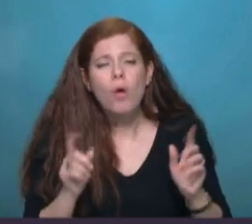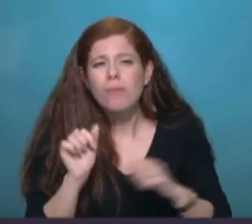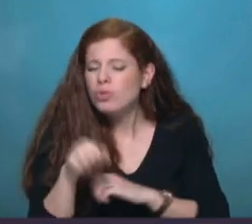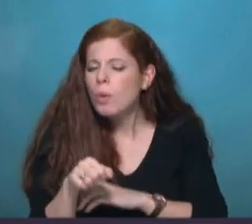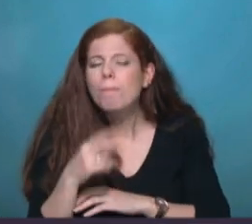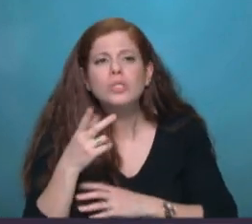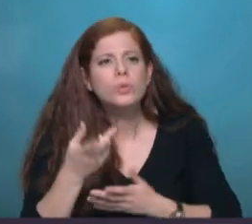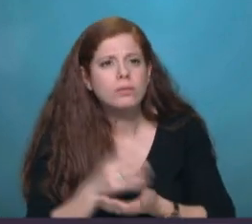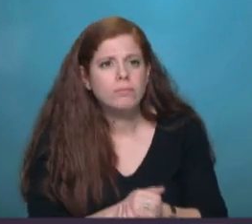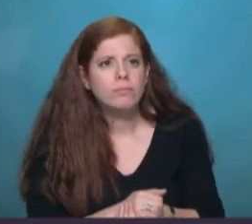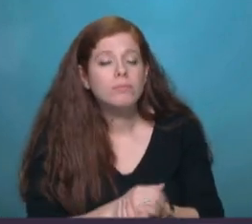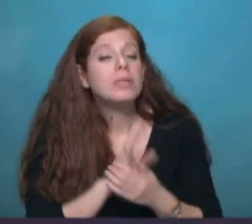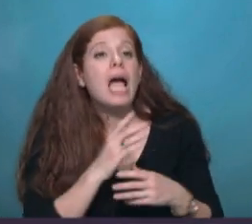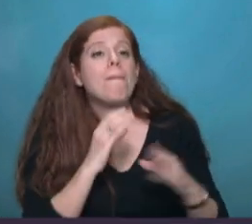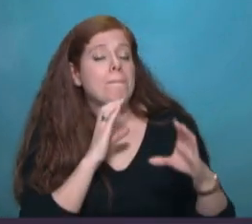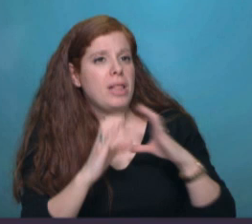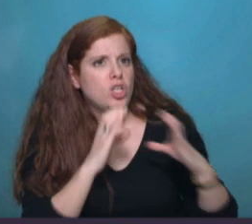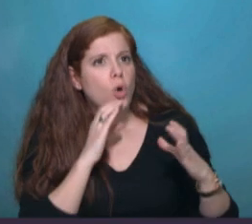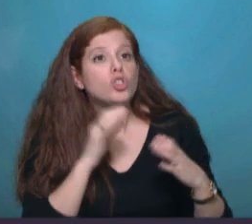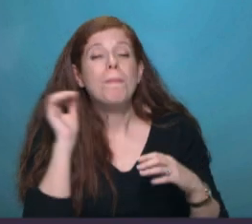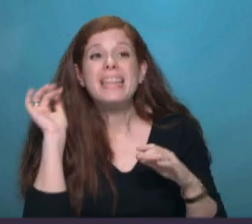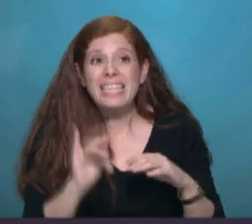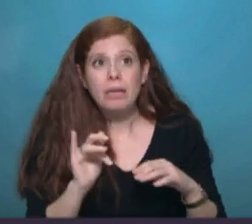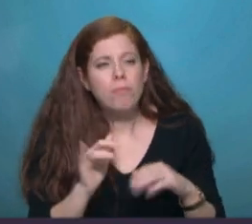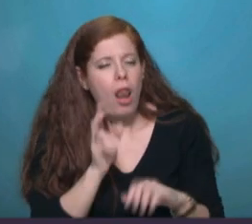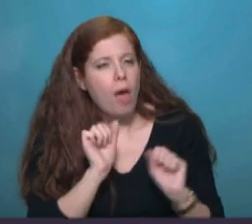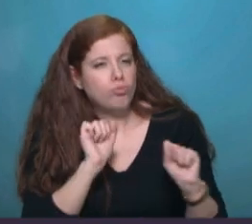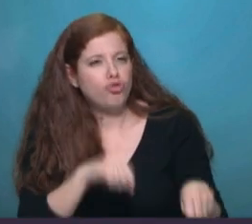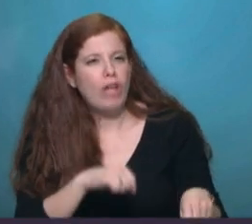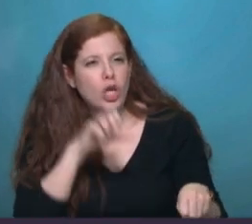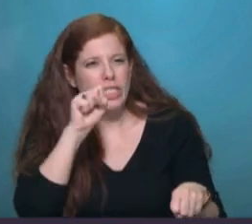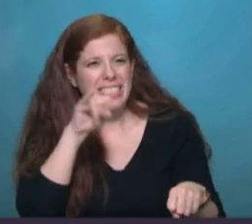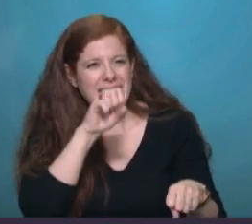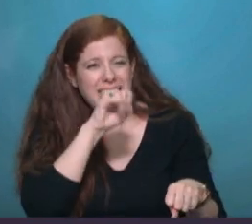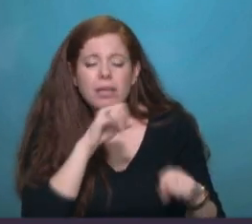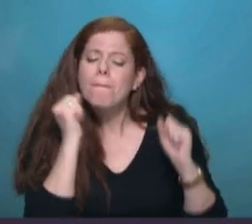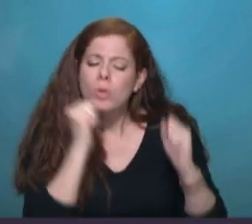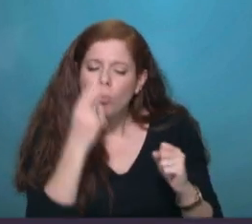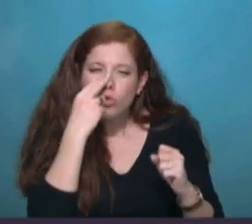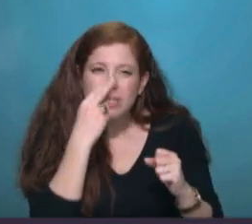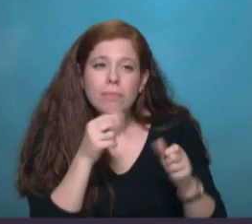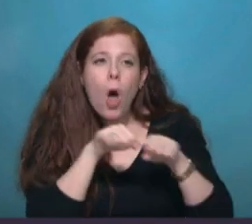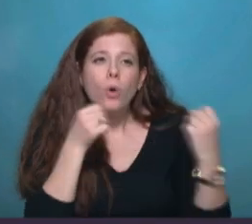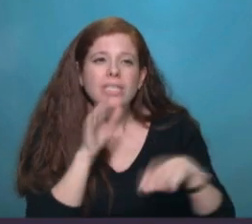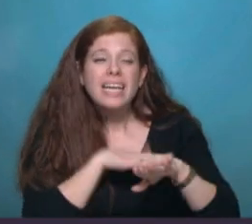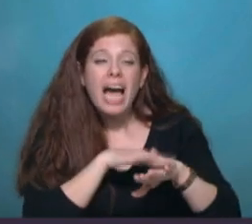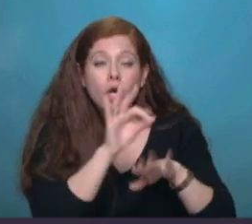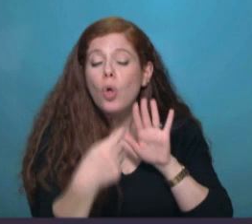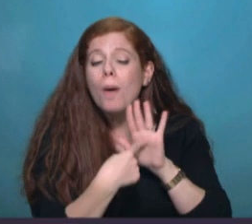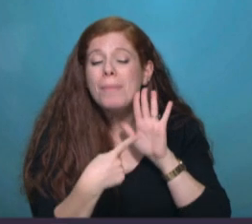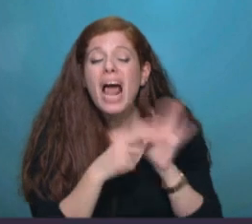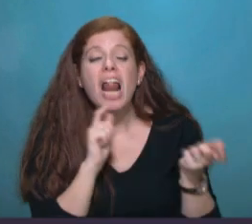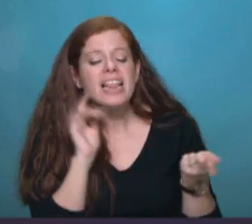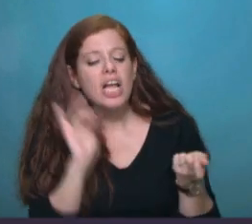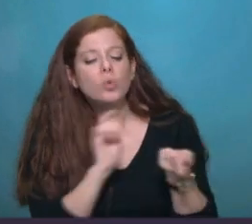התקשורת המתנגדים למשטר א-סיסי בטוחים שמנסים לחסל את הקריירה של יוסוף בשל התנגדותו לשינויים בחוקה